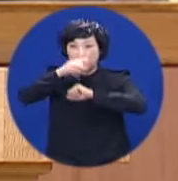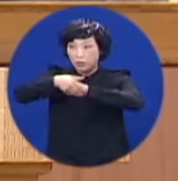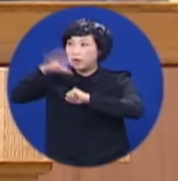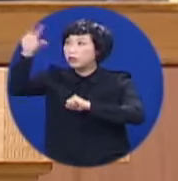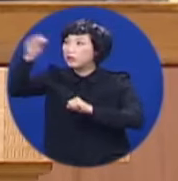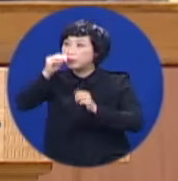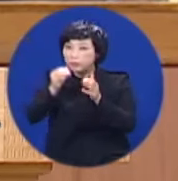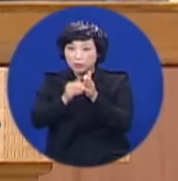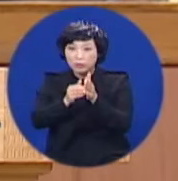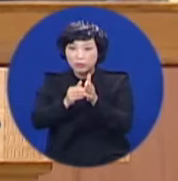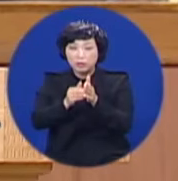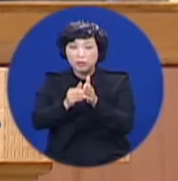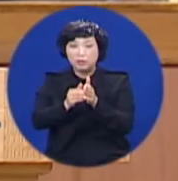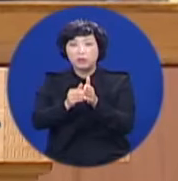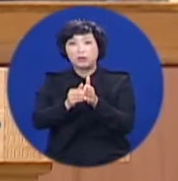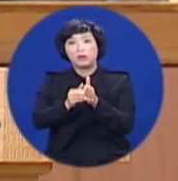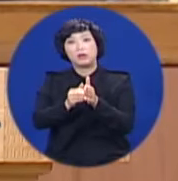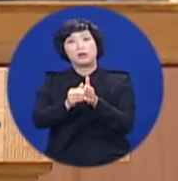먹고